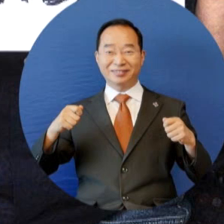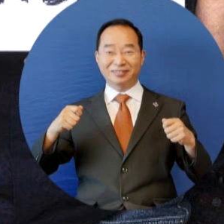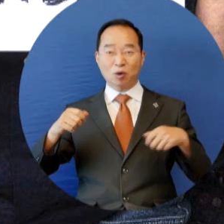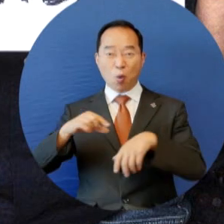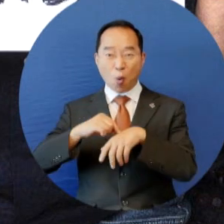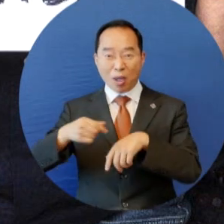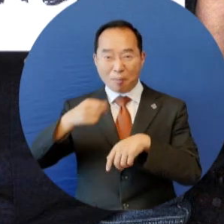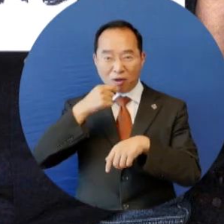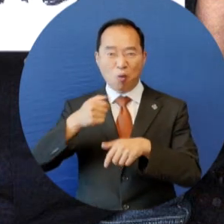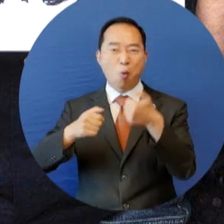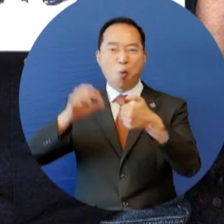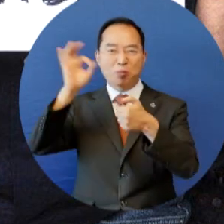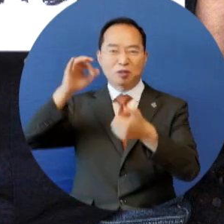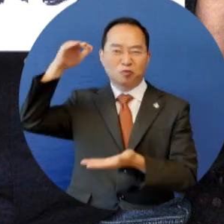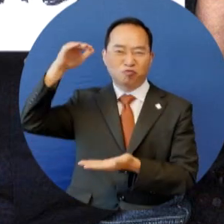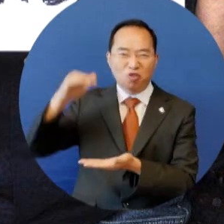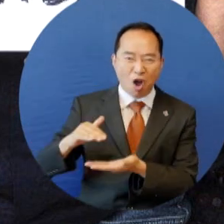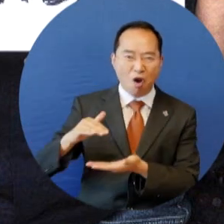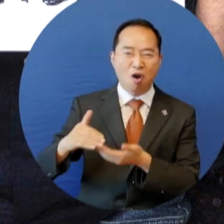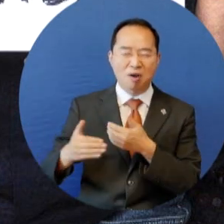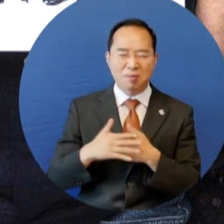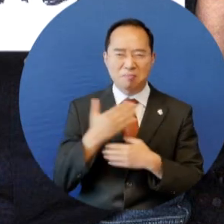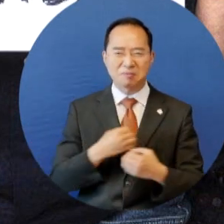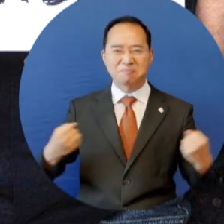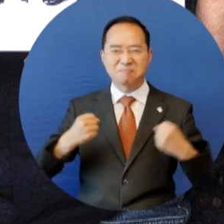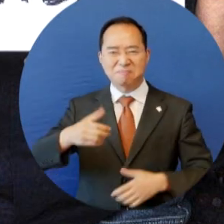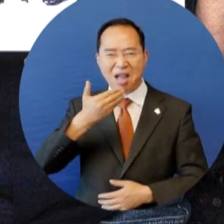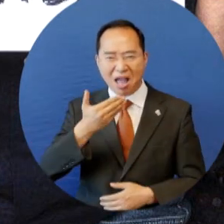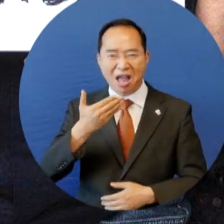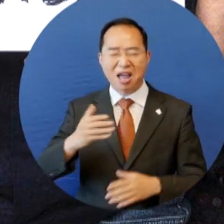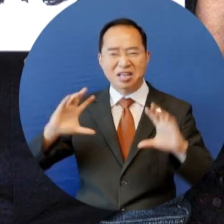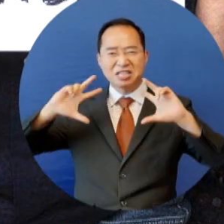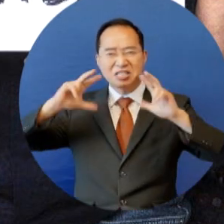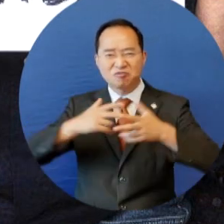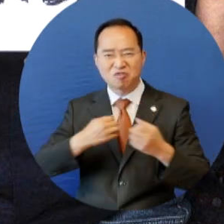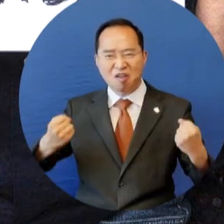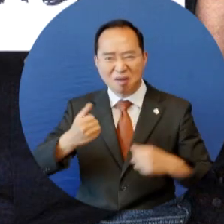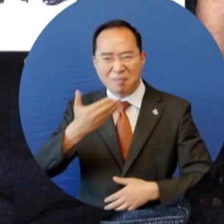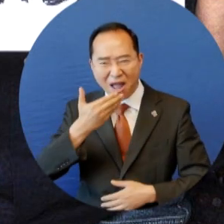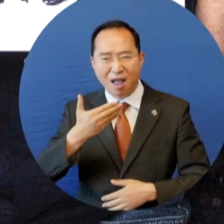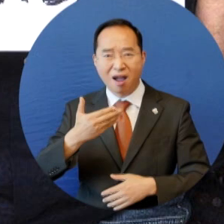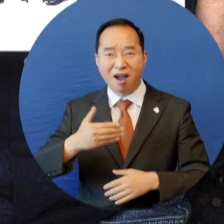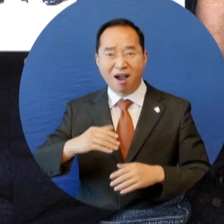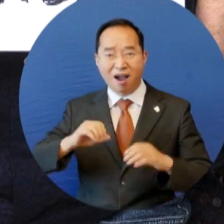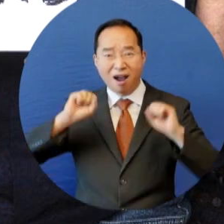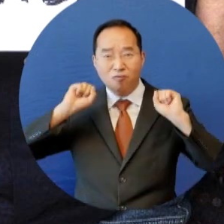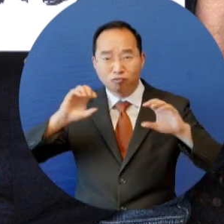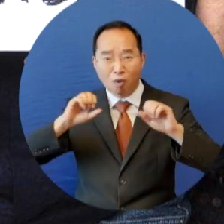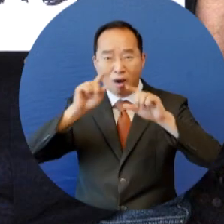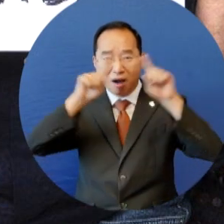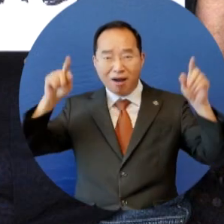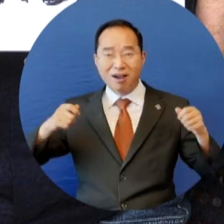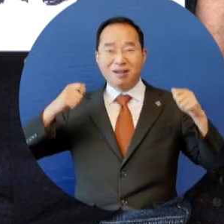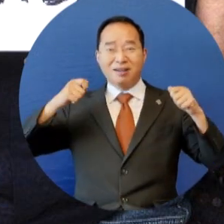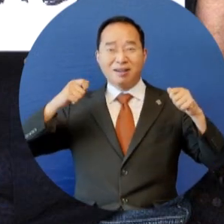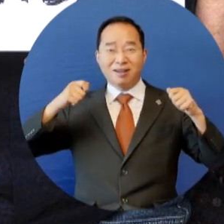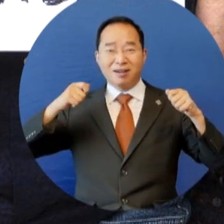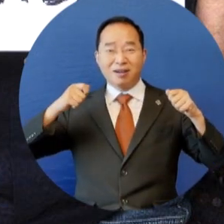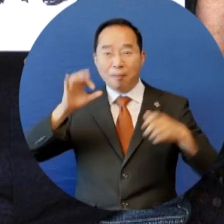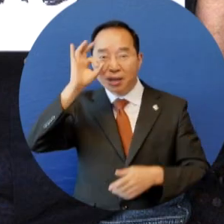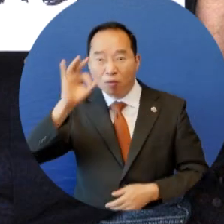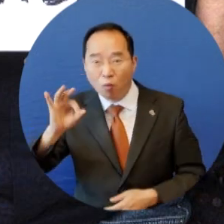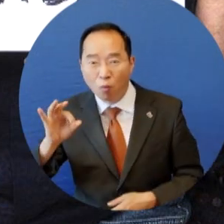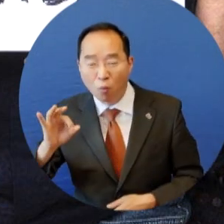된다는 Less Meat, Less Heat라는 슬로건을 걸고 환경운동으로 리프리 먼데이라는 운동을 제안했다라는